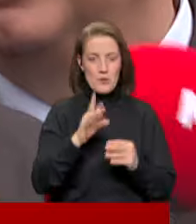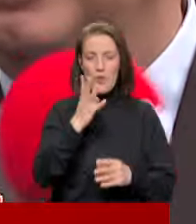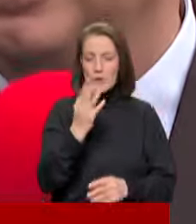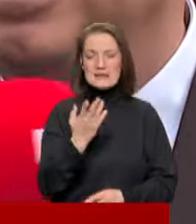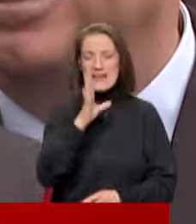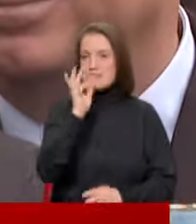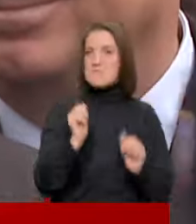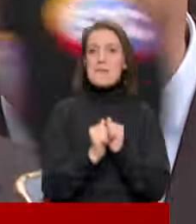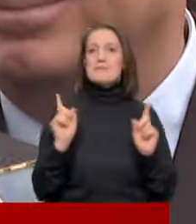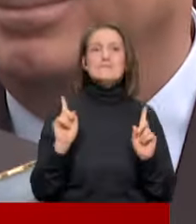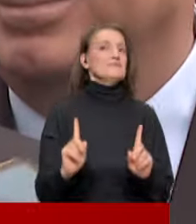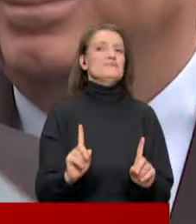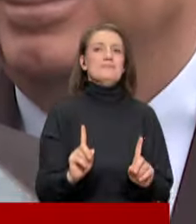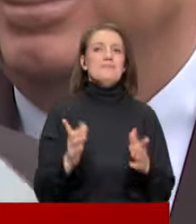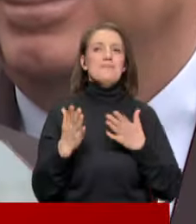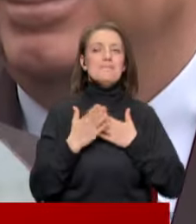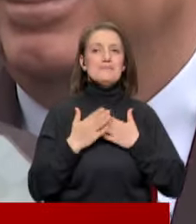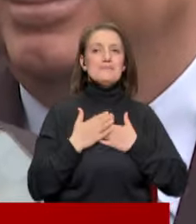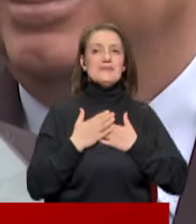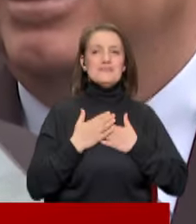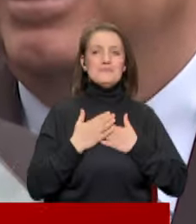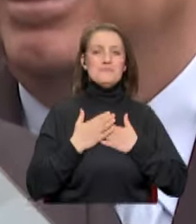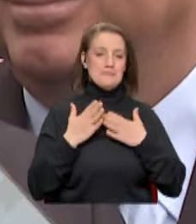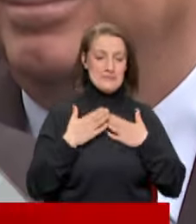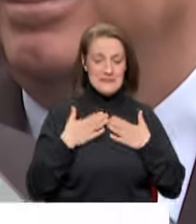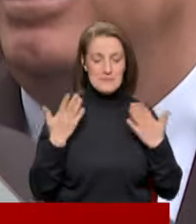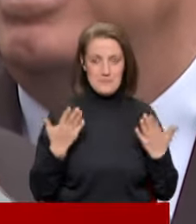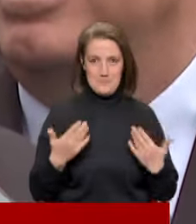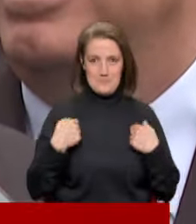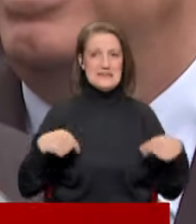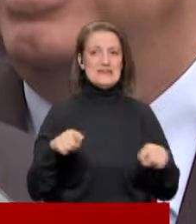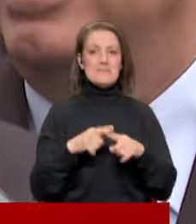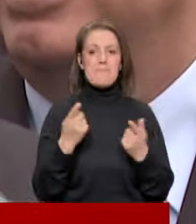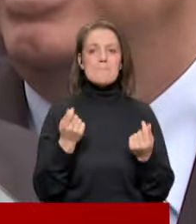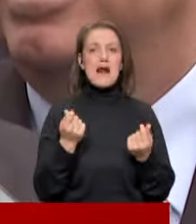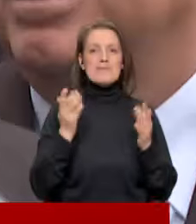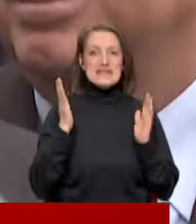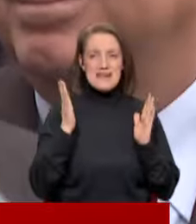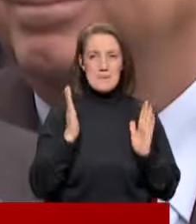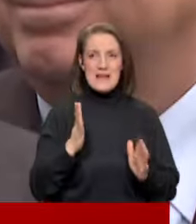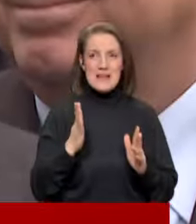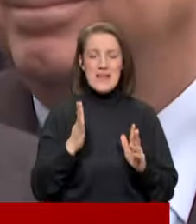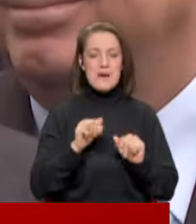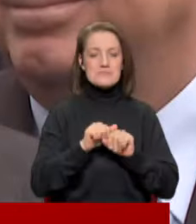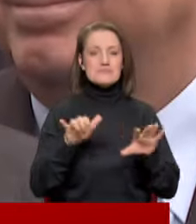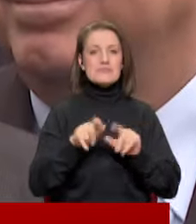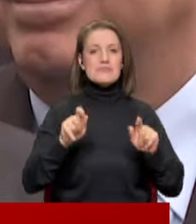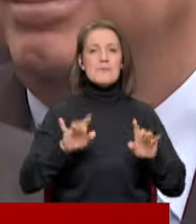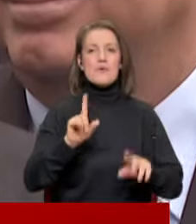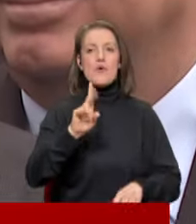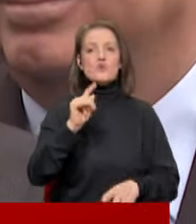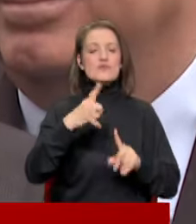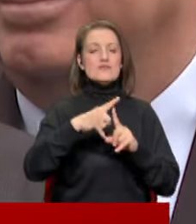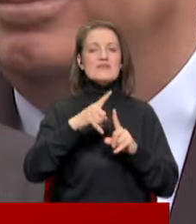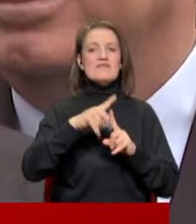diye üzerine bir s bizim Yani bizim zaten paramızla bile ilan veremediğimiz 13 kanal